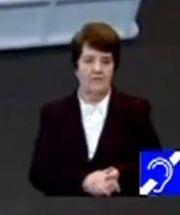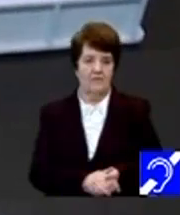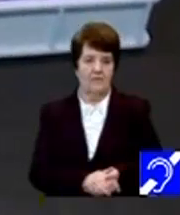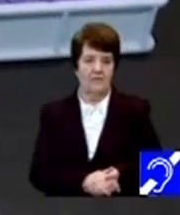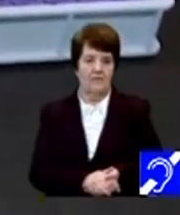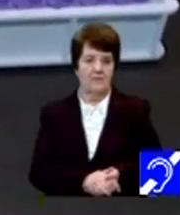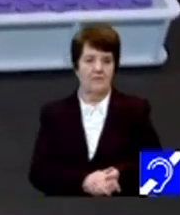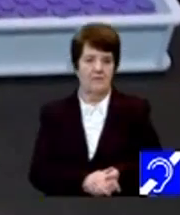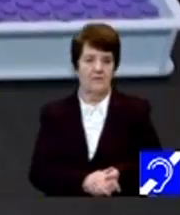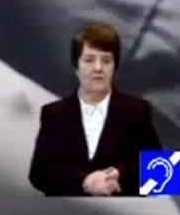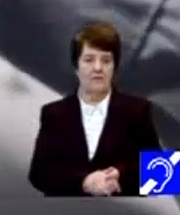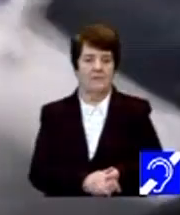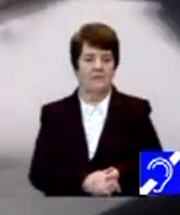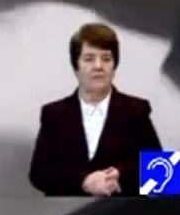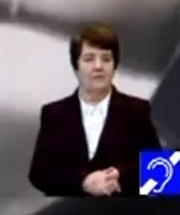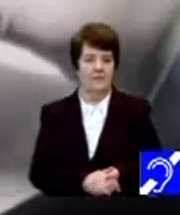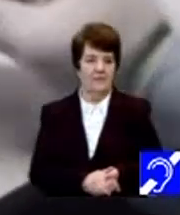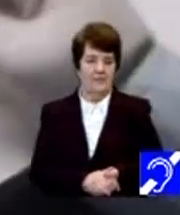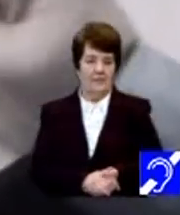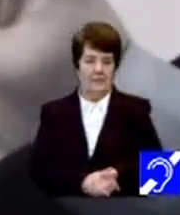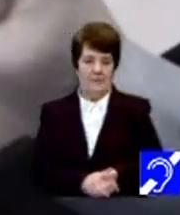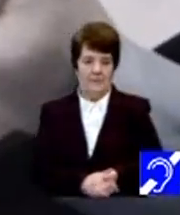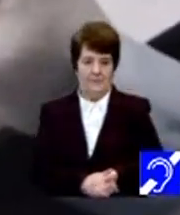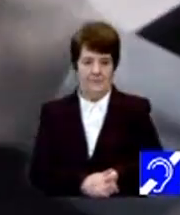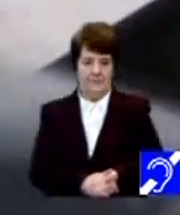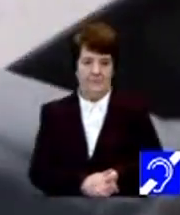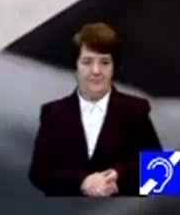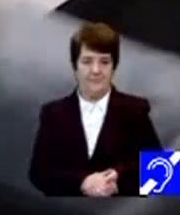It validates the safety and efficacy of our approach.